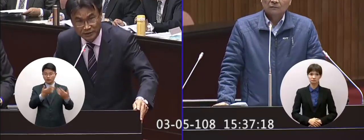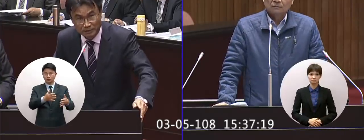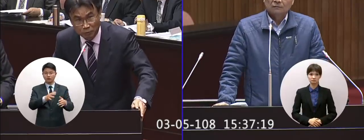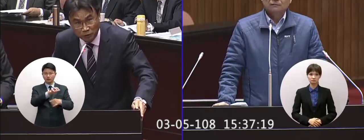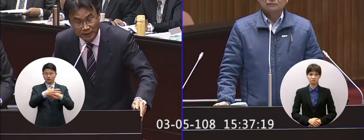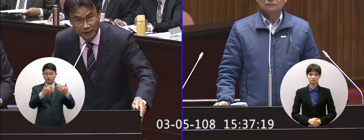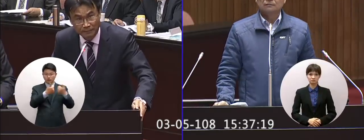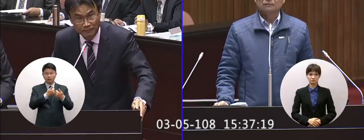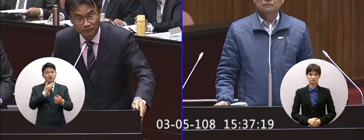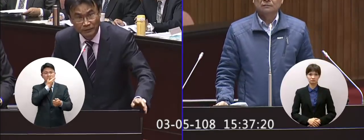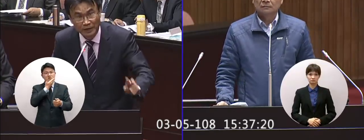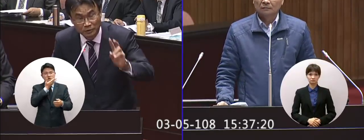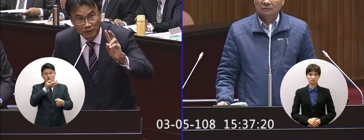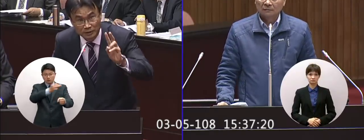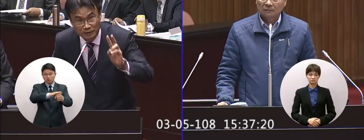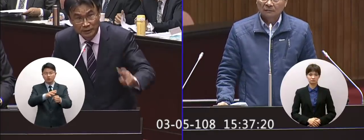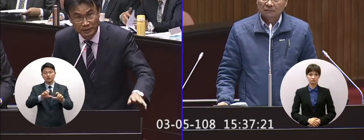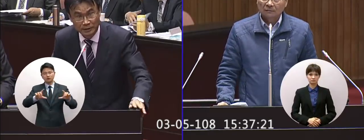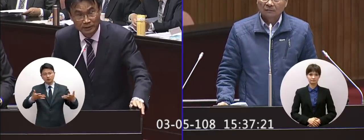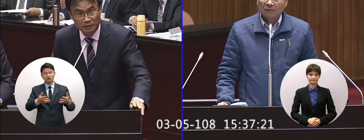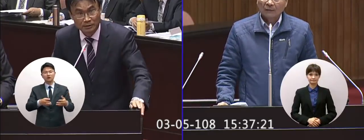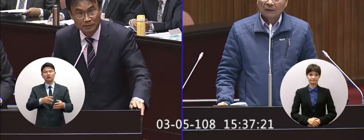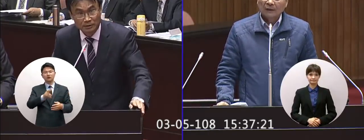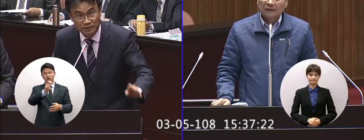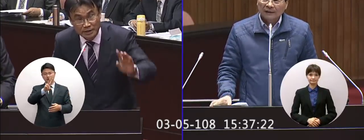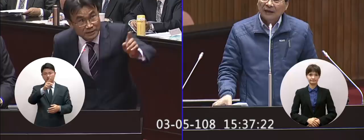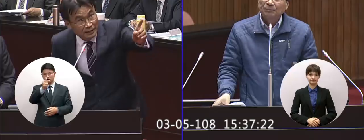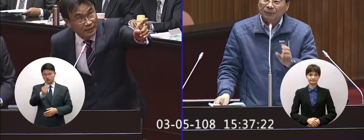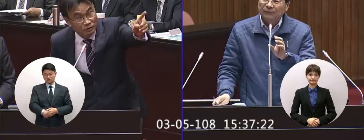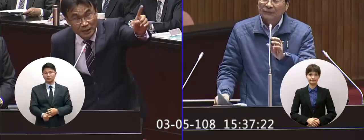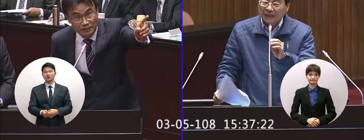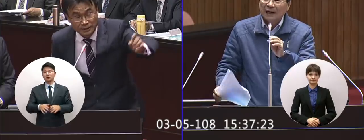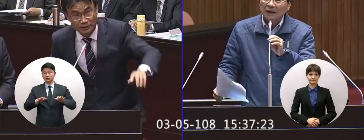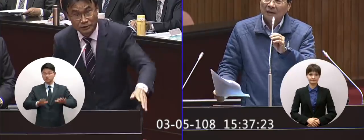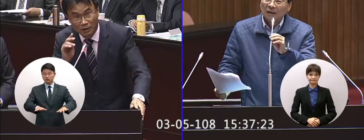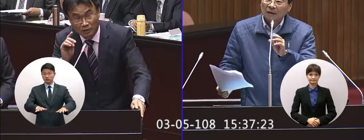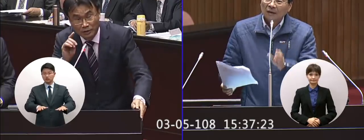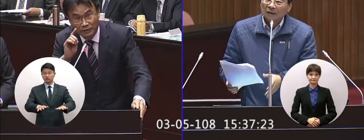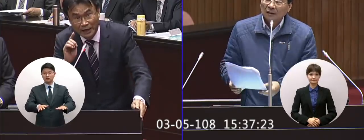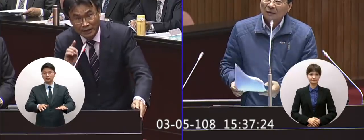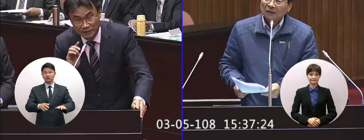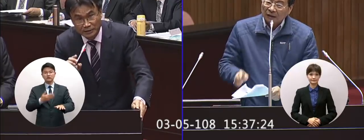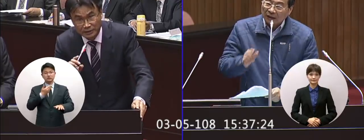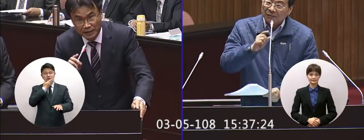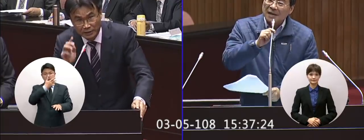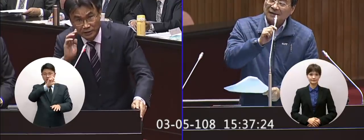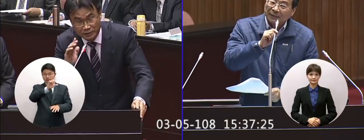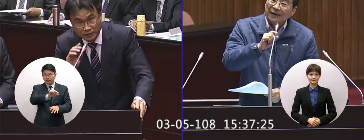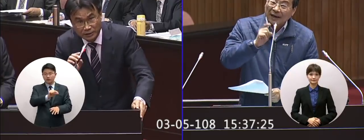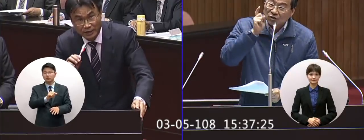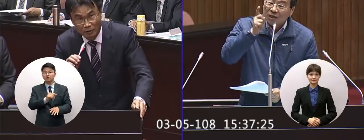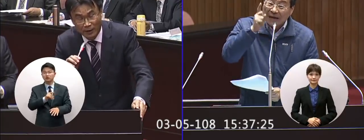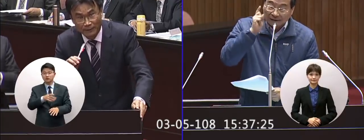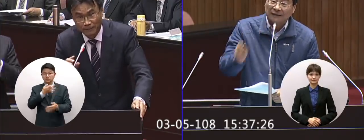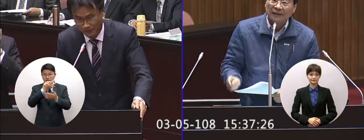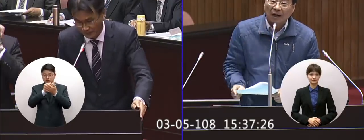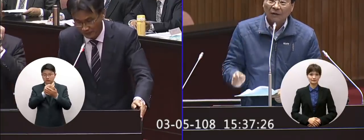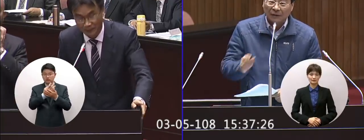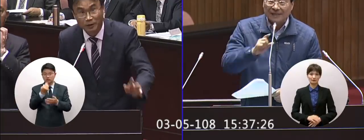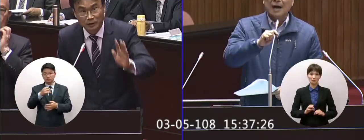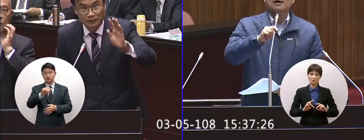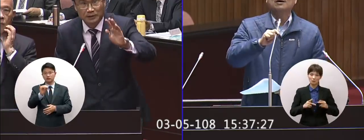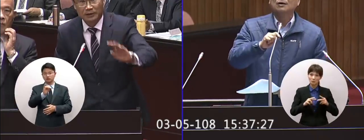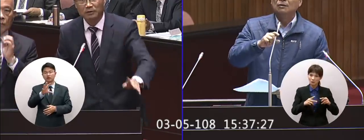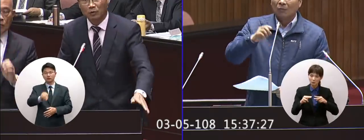的利息补贴大概就22亿，现在调降这个时候。大概省下的几千万。 你为什么连续两次都